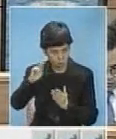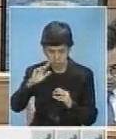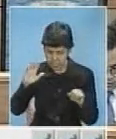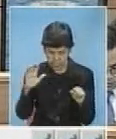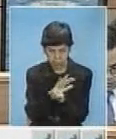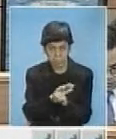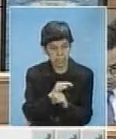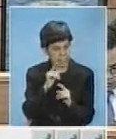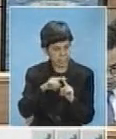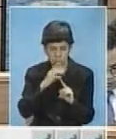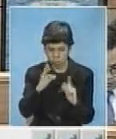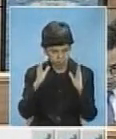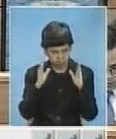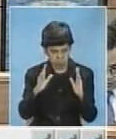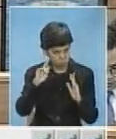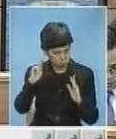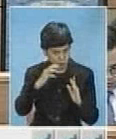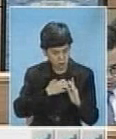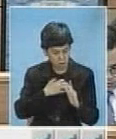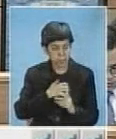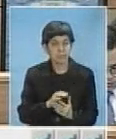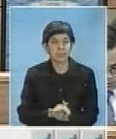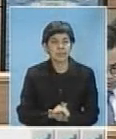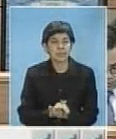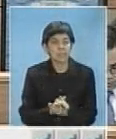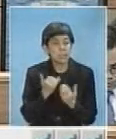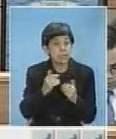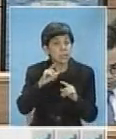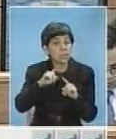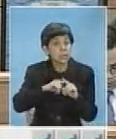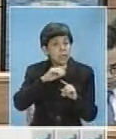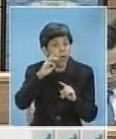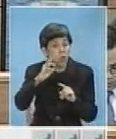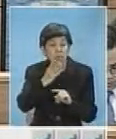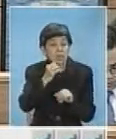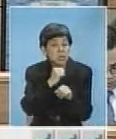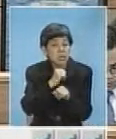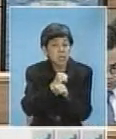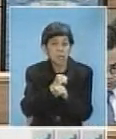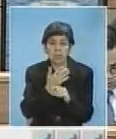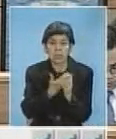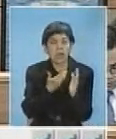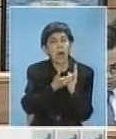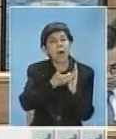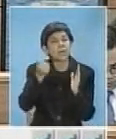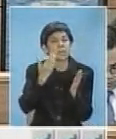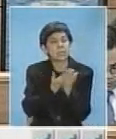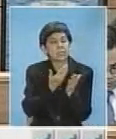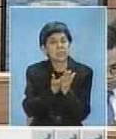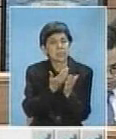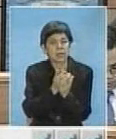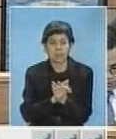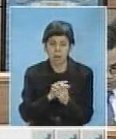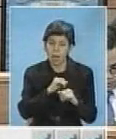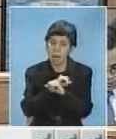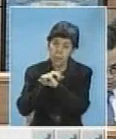วนภายในสิ้นเดือนนั้นผมท้าครับวันณวันนั้นเนี่ยท่านได้สามารถเบิกจ่ายงบประมาณเ